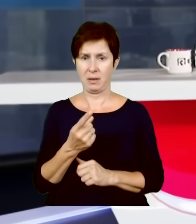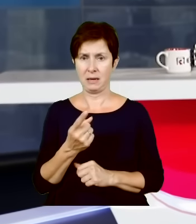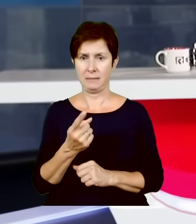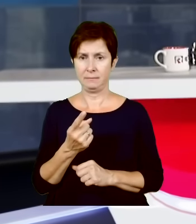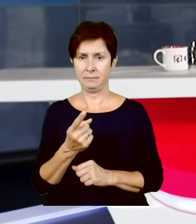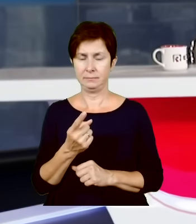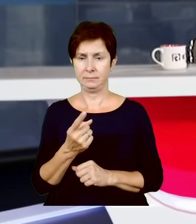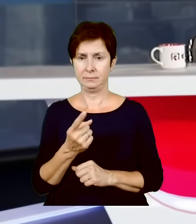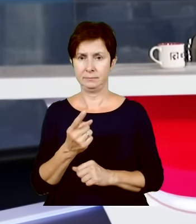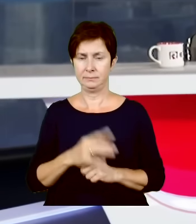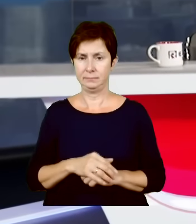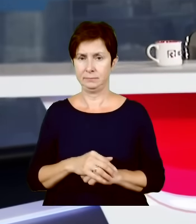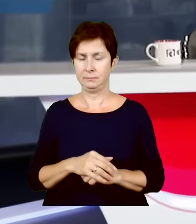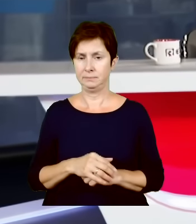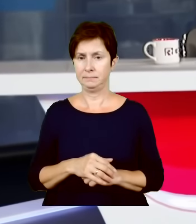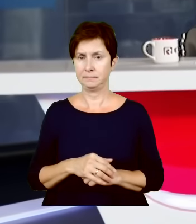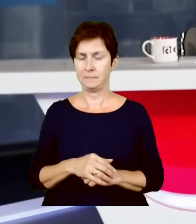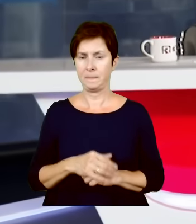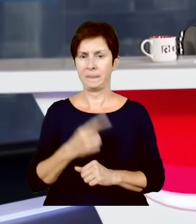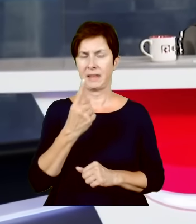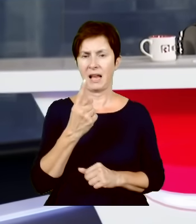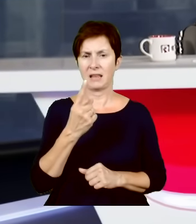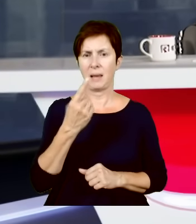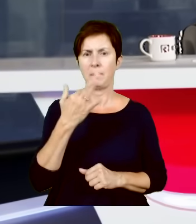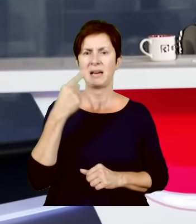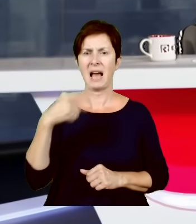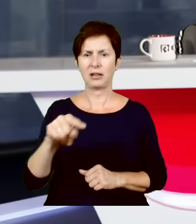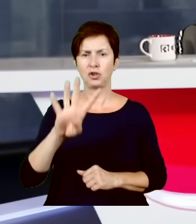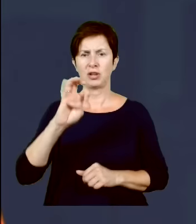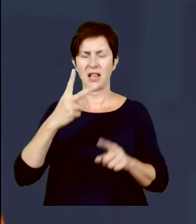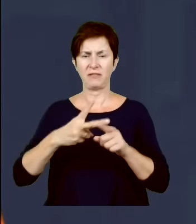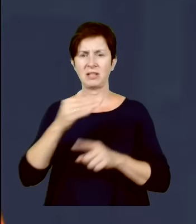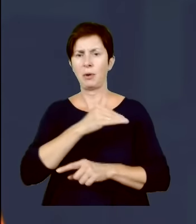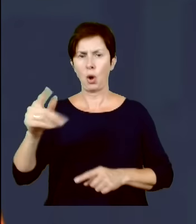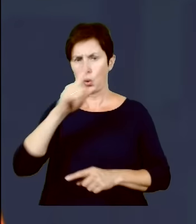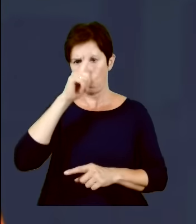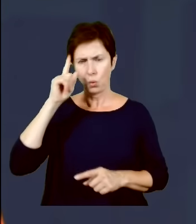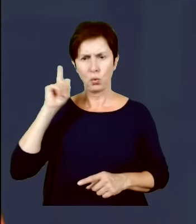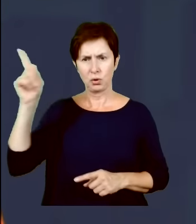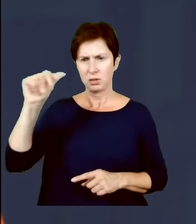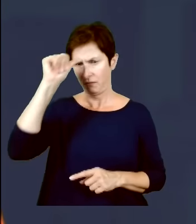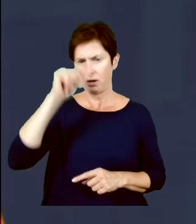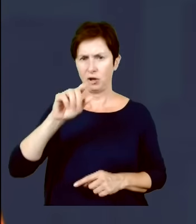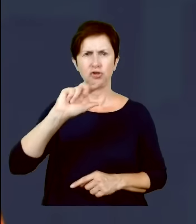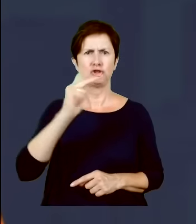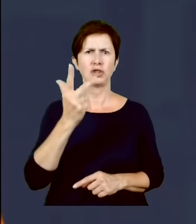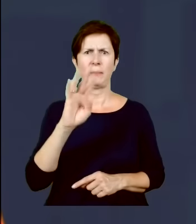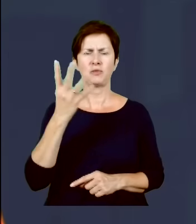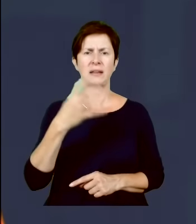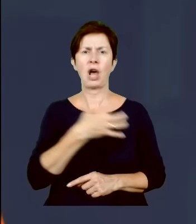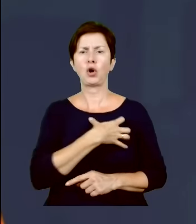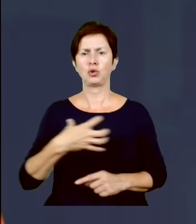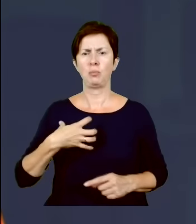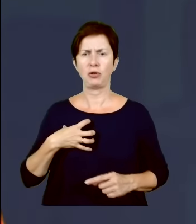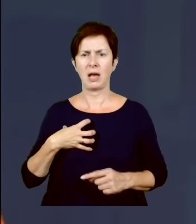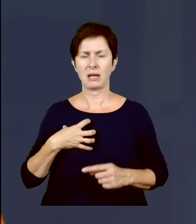premier Indii proszę państwa miliard milionów ludzi to jutro będzie spotkanie trzecia albo czwarta gospodarka przyjmuje go